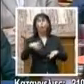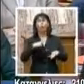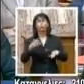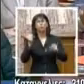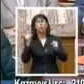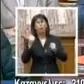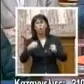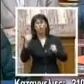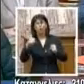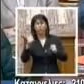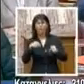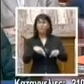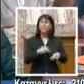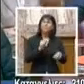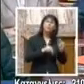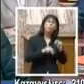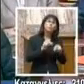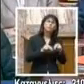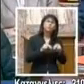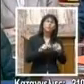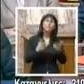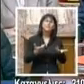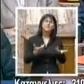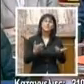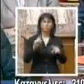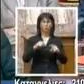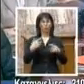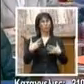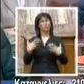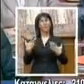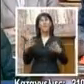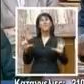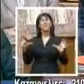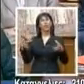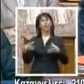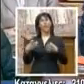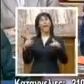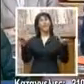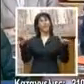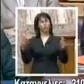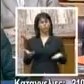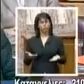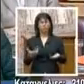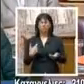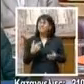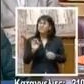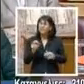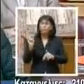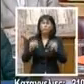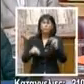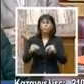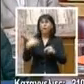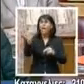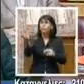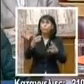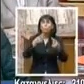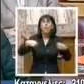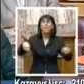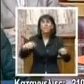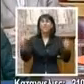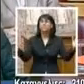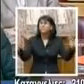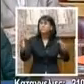για να αποφασίζουμε εδώ ποιο είναι το γένος των αγγέλων? Τι είδους δημοψήφισμα? Αυτός ο κόσμος που σειραίει στις πλατείες,